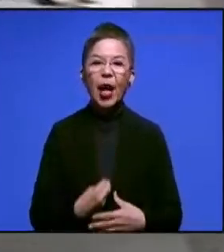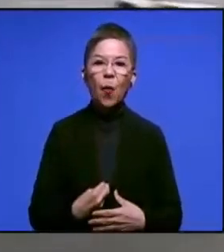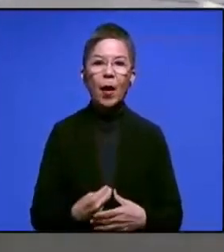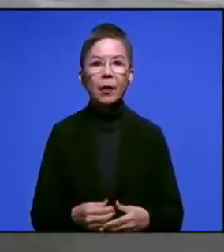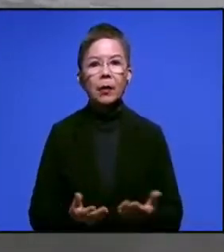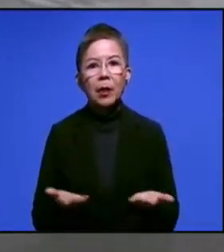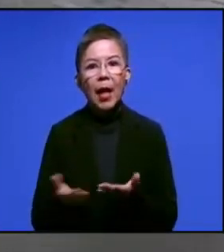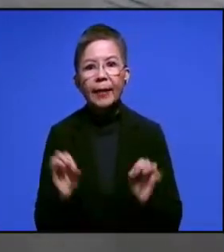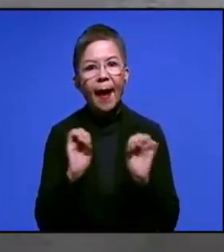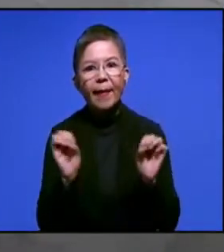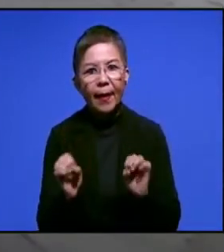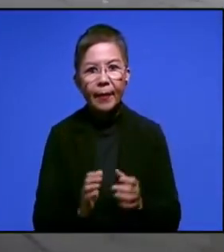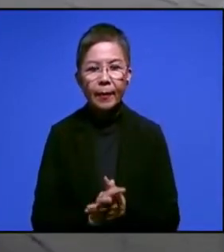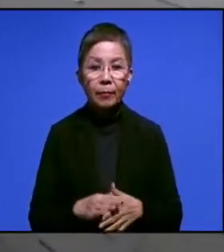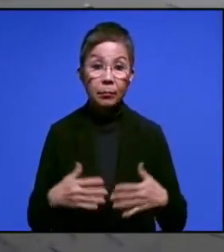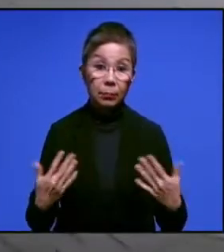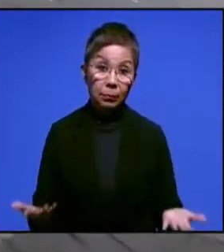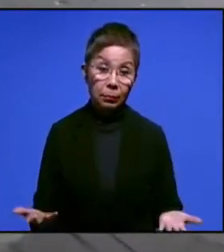layanan Firza priyonggo Pasuruan Jawa Timur